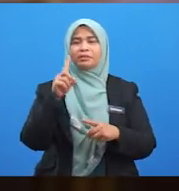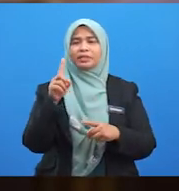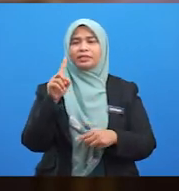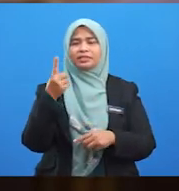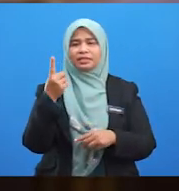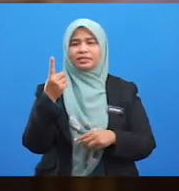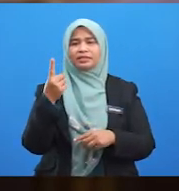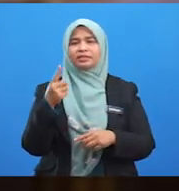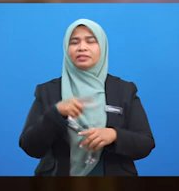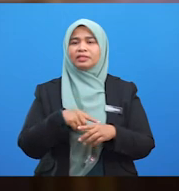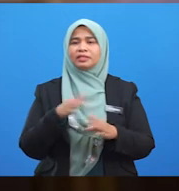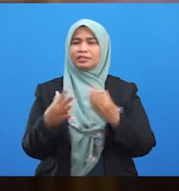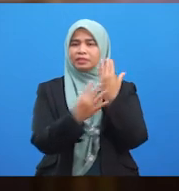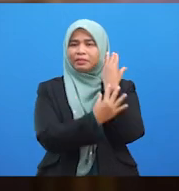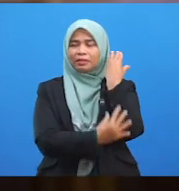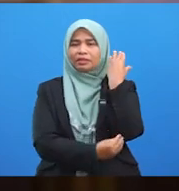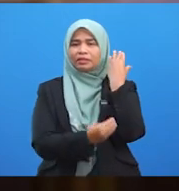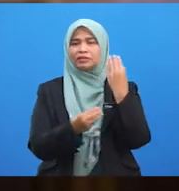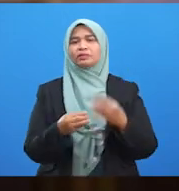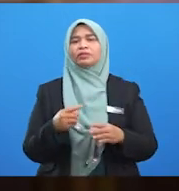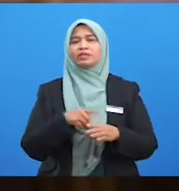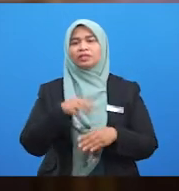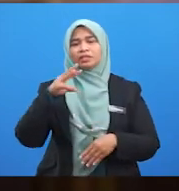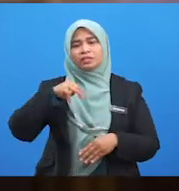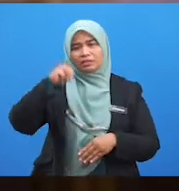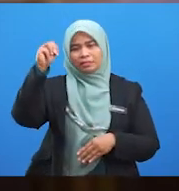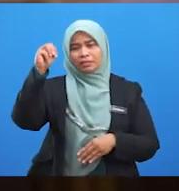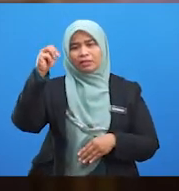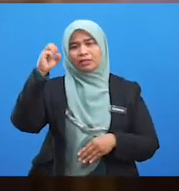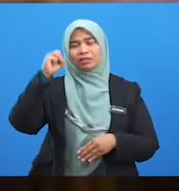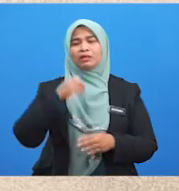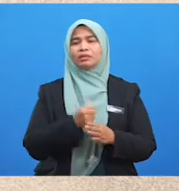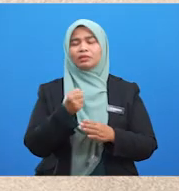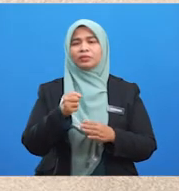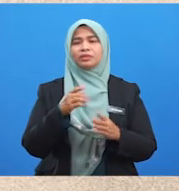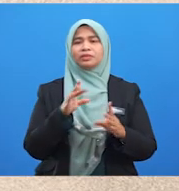Semenanjung atau mahkamah di Sabah dan Sarawak.